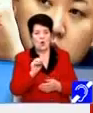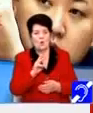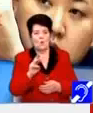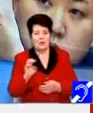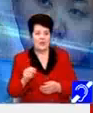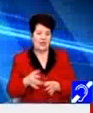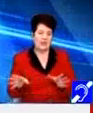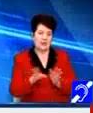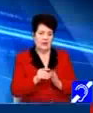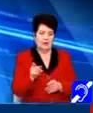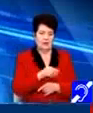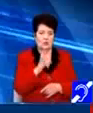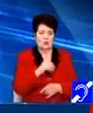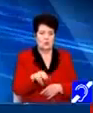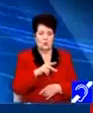americano-sud-coreene.